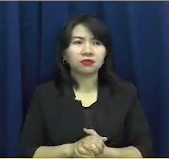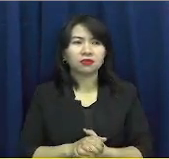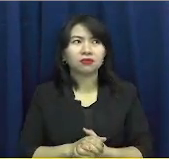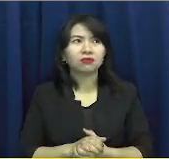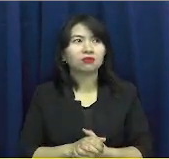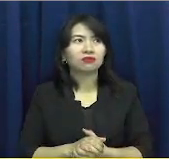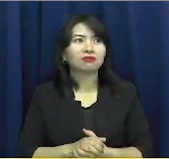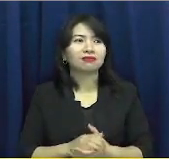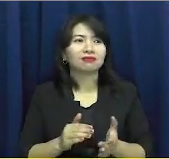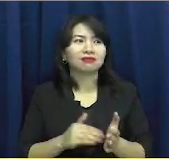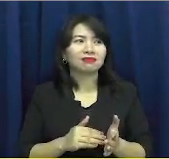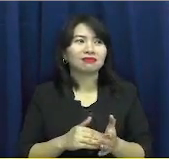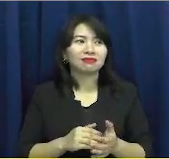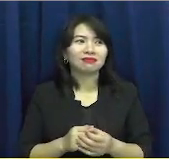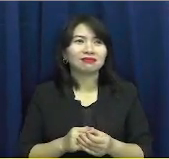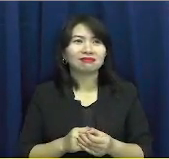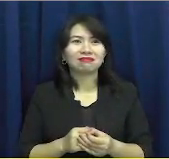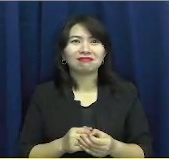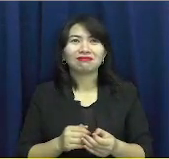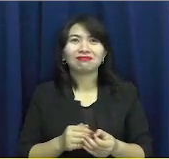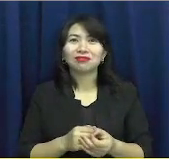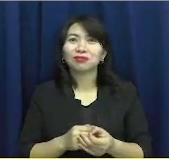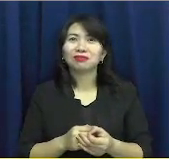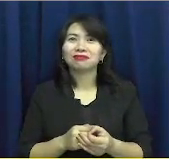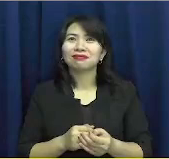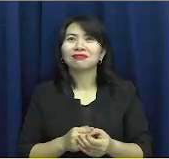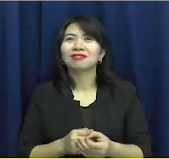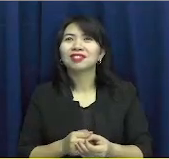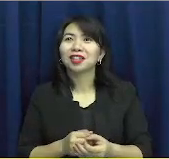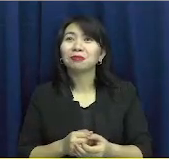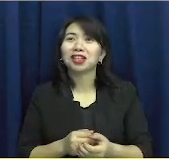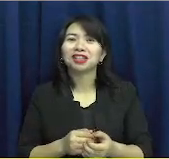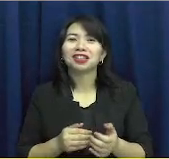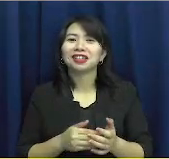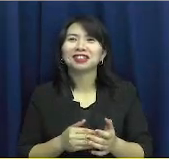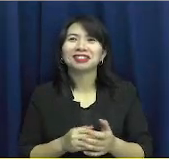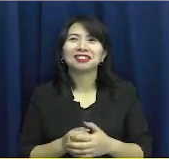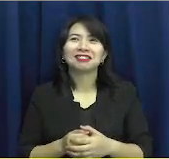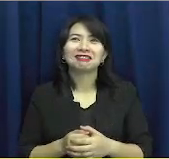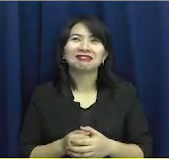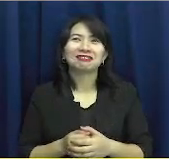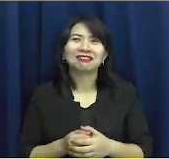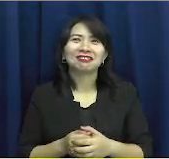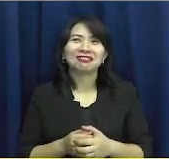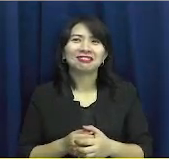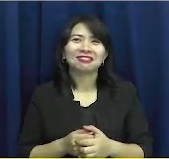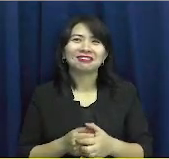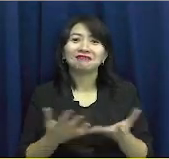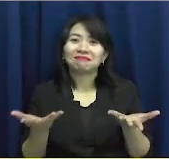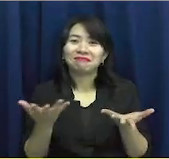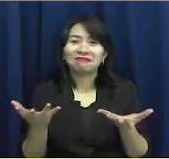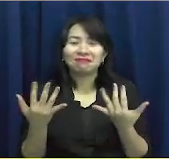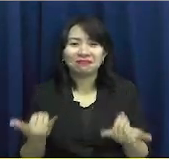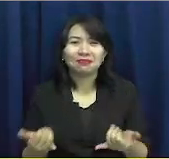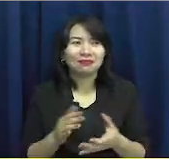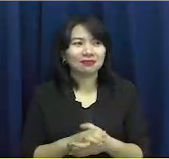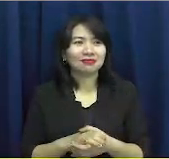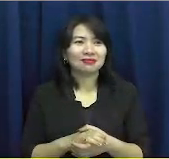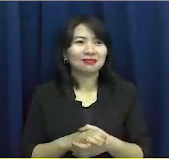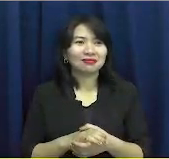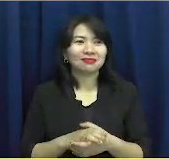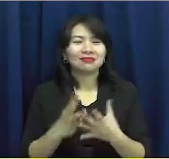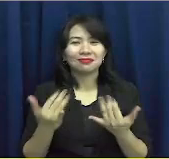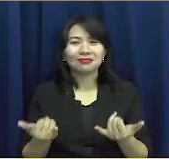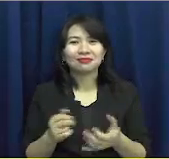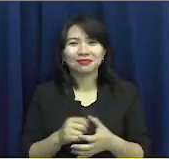pa, at nahiyang-hiya rin sila sa sarili nilang kalagayan. You see that? Nasaan yung tama? Ngayon, tanggalin na natin sila